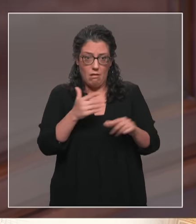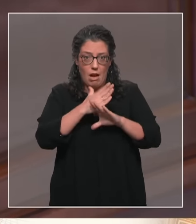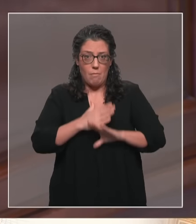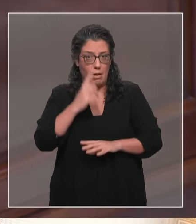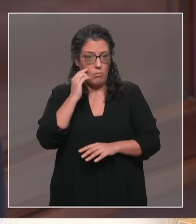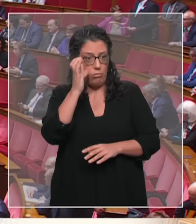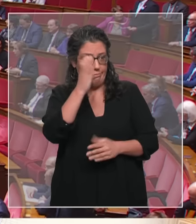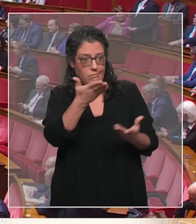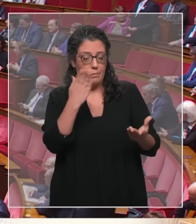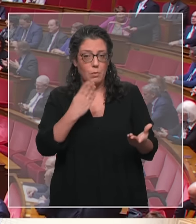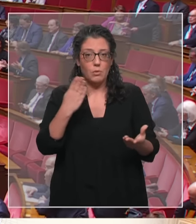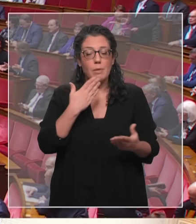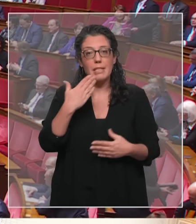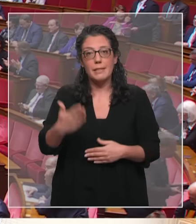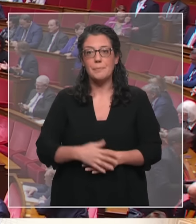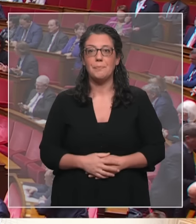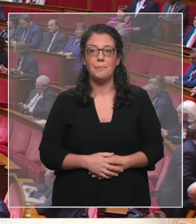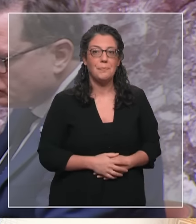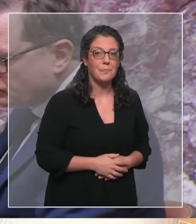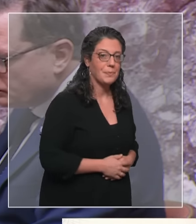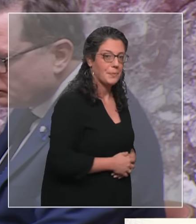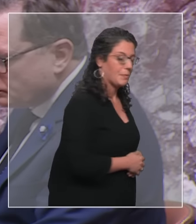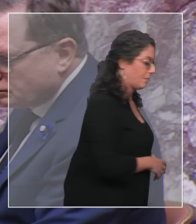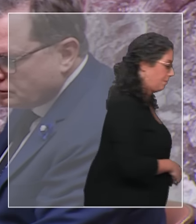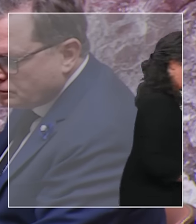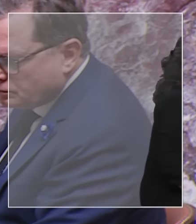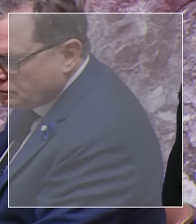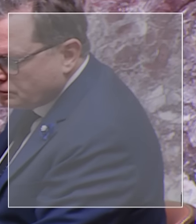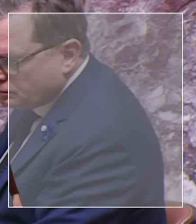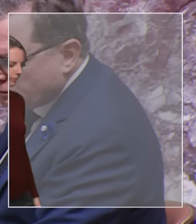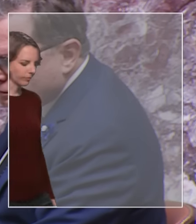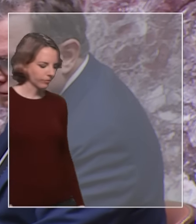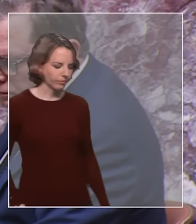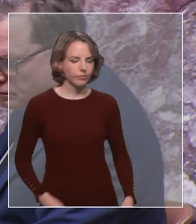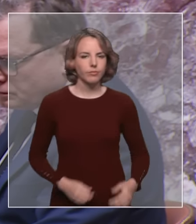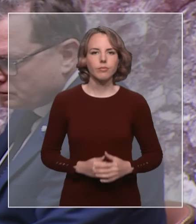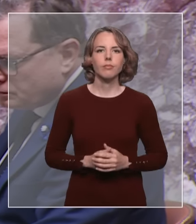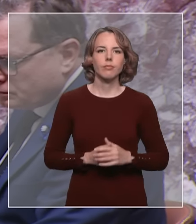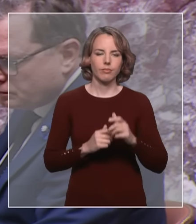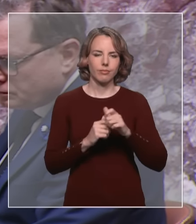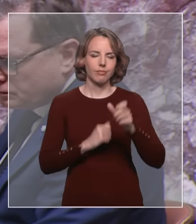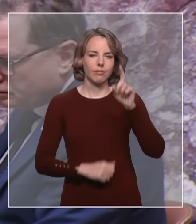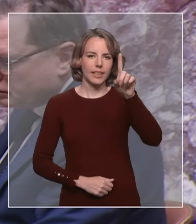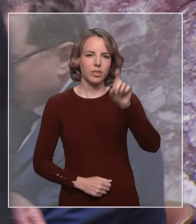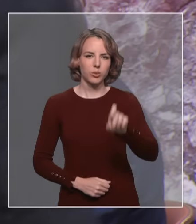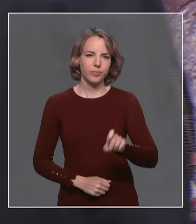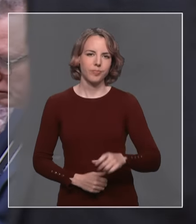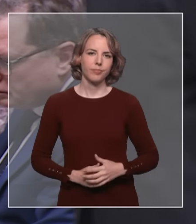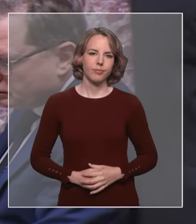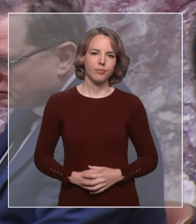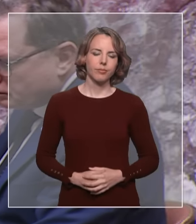Je vous remercie. Merci beaucoup, monsieur le ministre. La parole est à monsieur Mickaël Boulou pour le groupe socialiste.